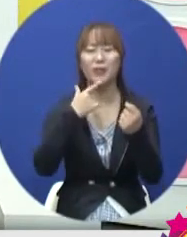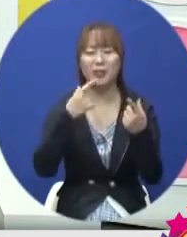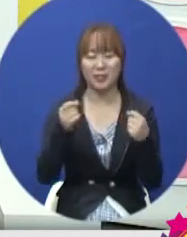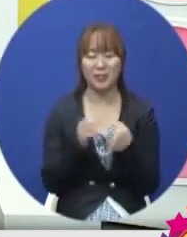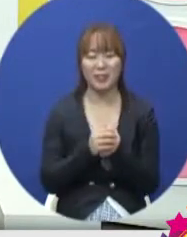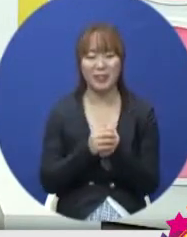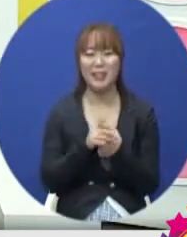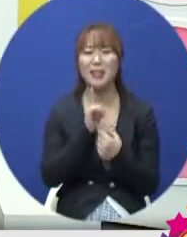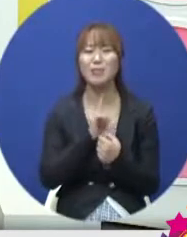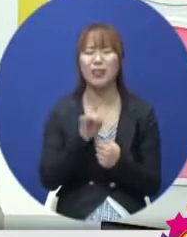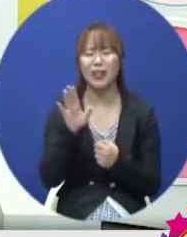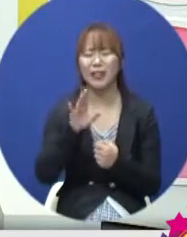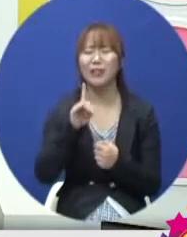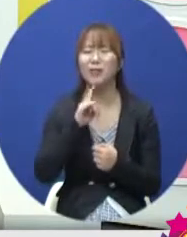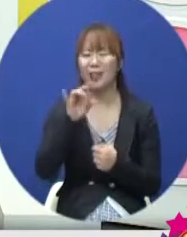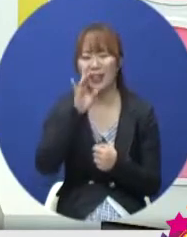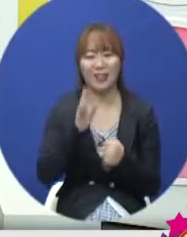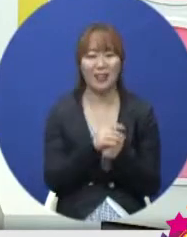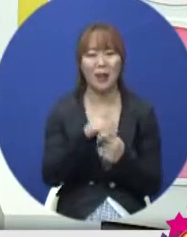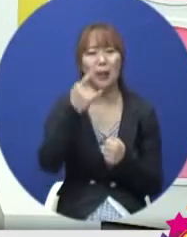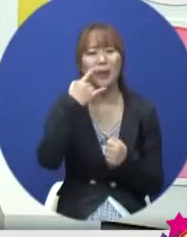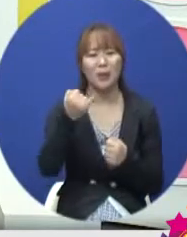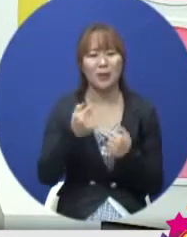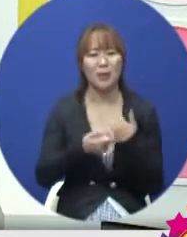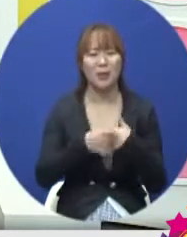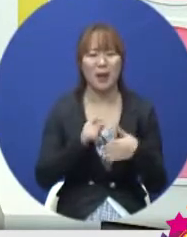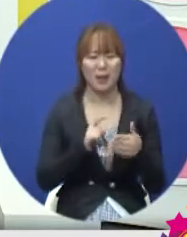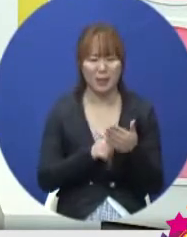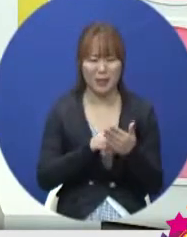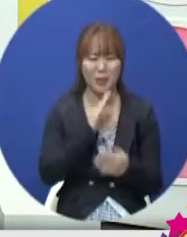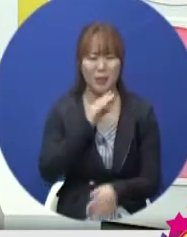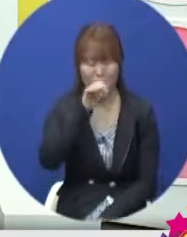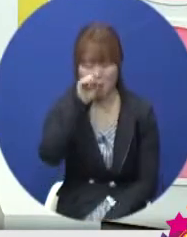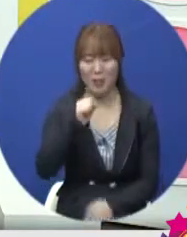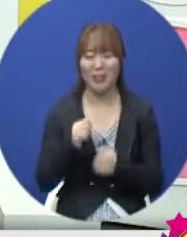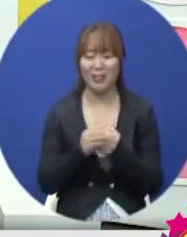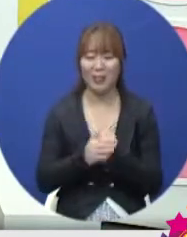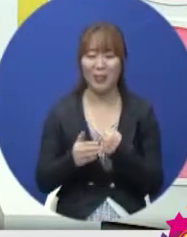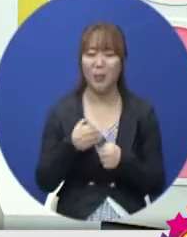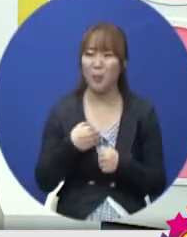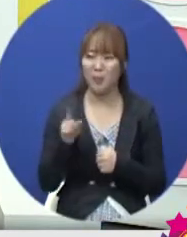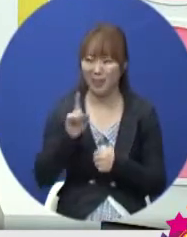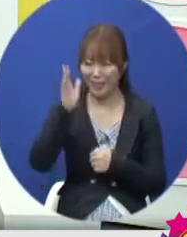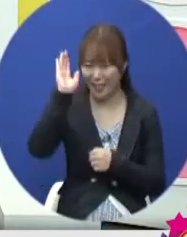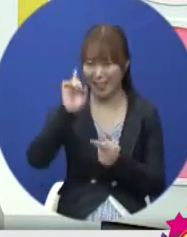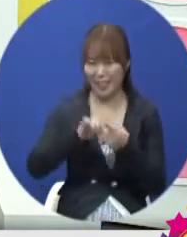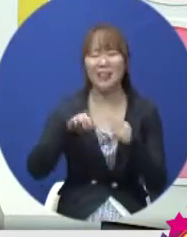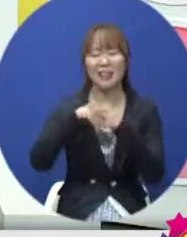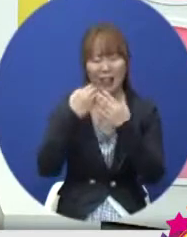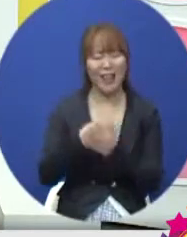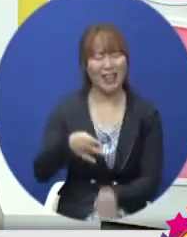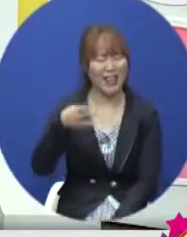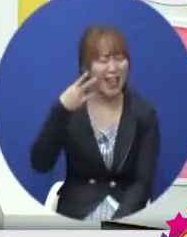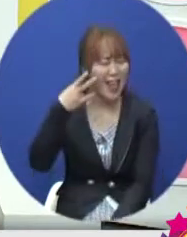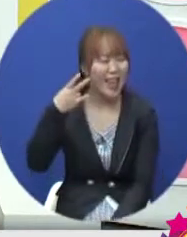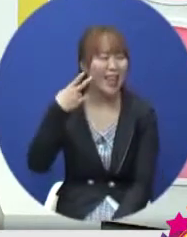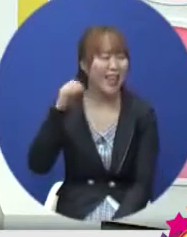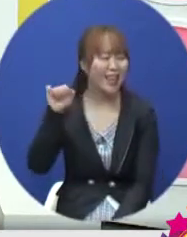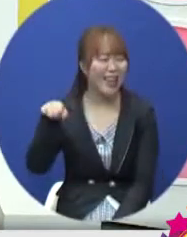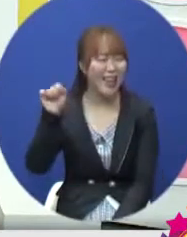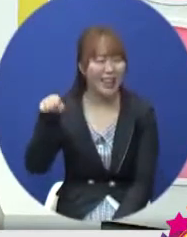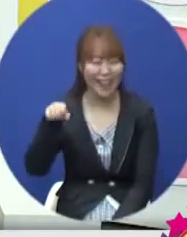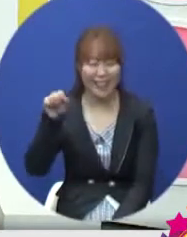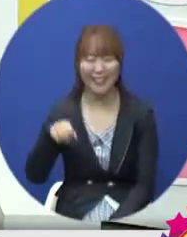예. 1분도 안 되고 15분도 안 돼요. 우리 어머님은 마음씨가 너무 좋으셔갖고 네. 저희가 무슨 얘기를 하든 다 예, 예, 예, 예. 예.